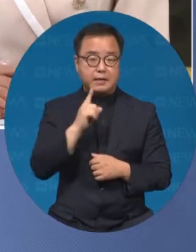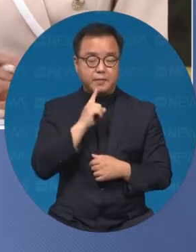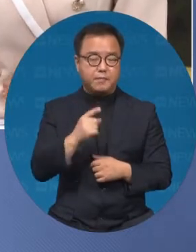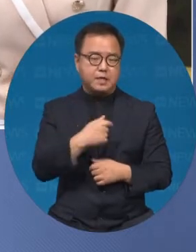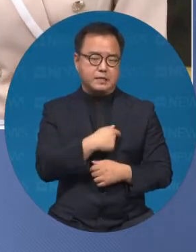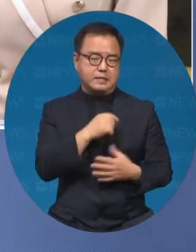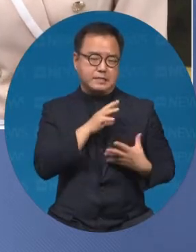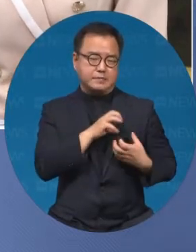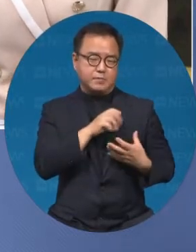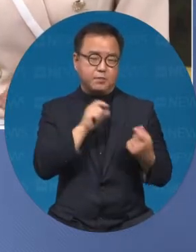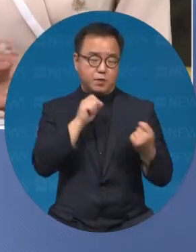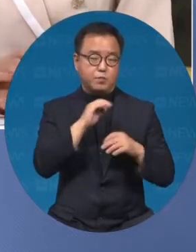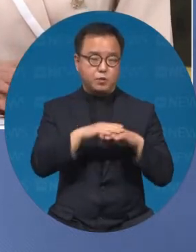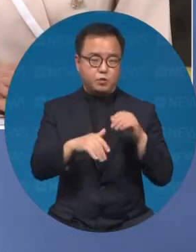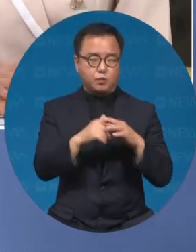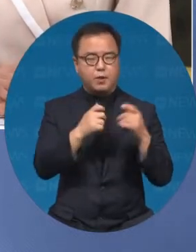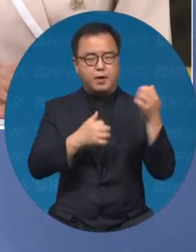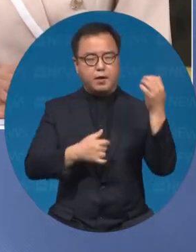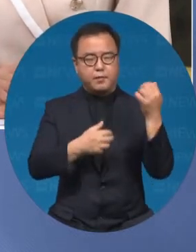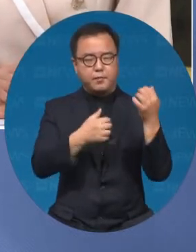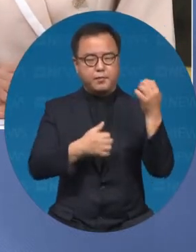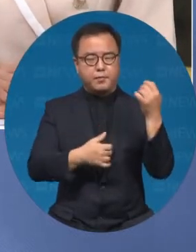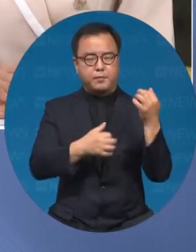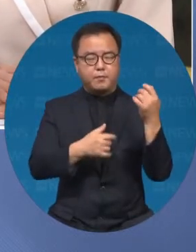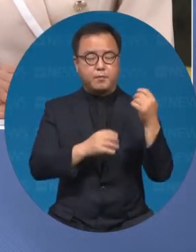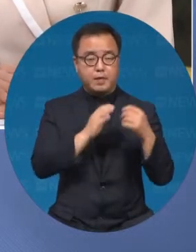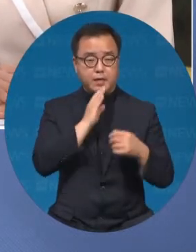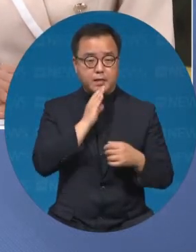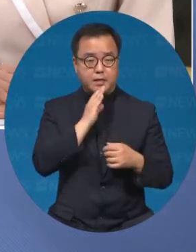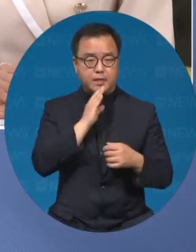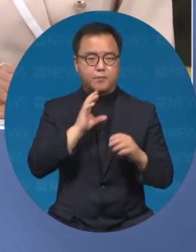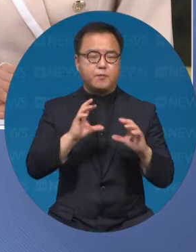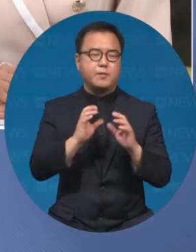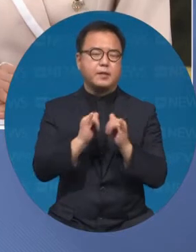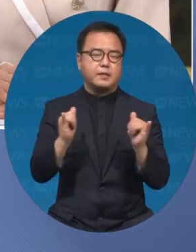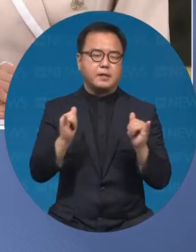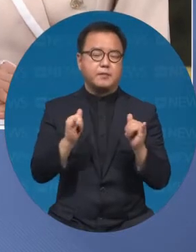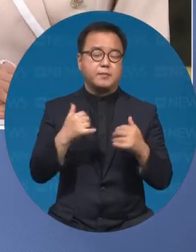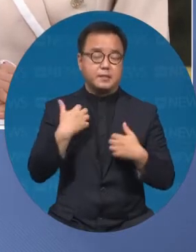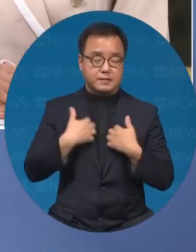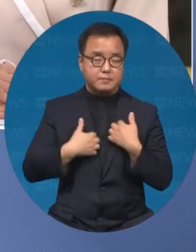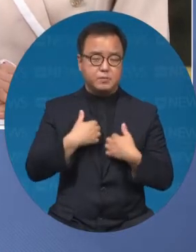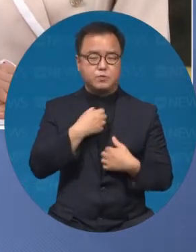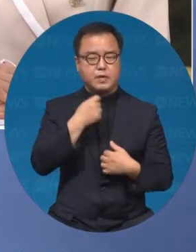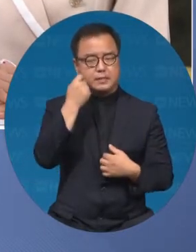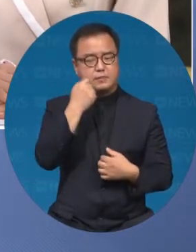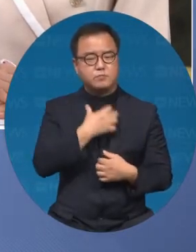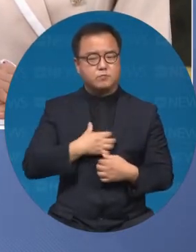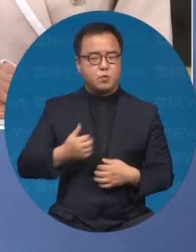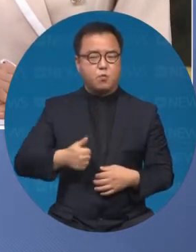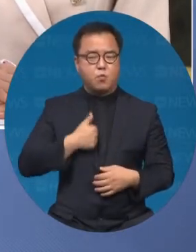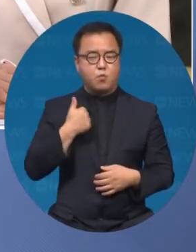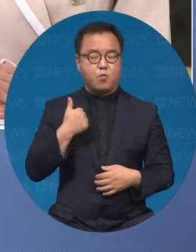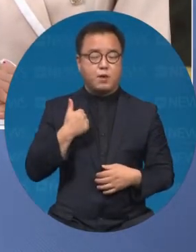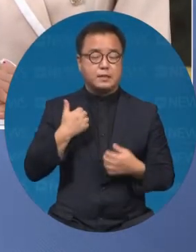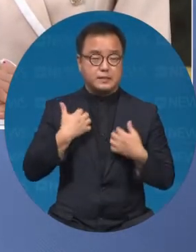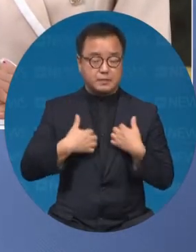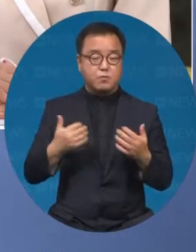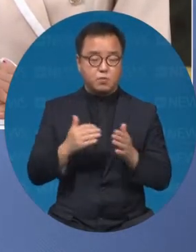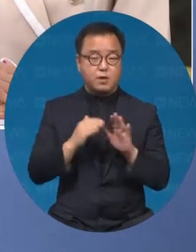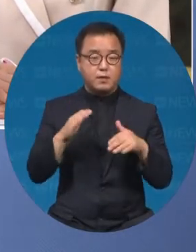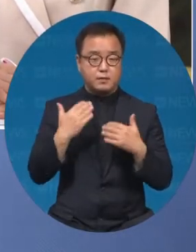어루만져 섬세한 소리를 내는 클래식 기타야말로 인간의 희로애락을 가장 잘 나타낼 수 있는 악기이다라고 말했습니다.